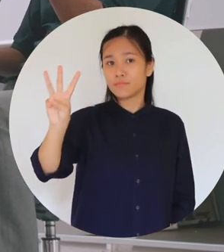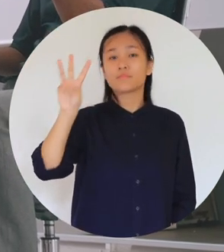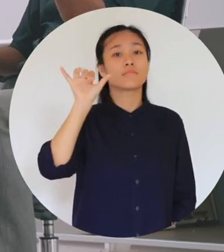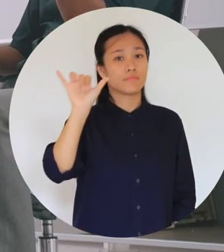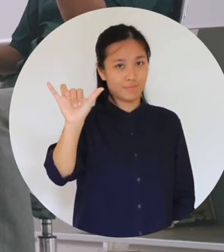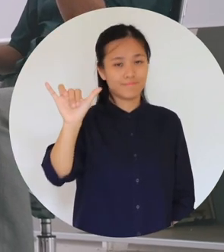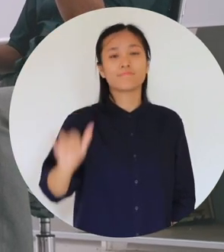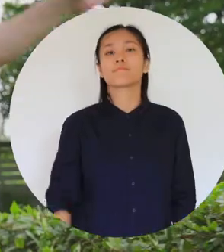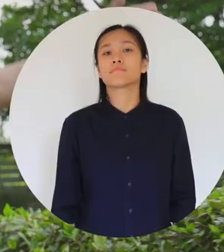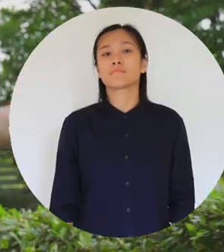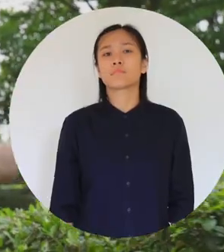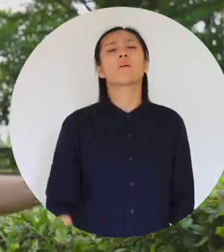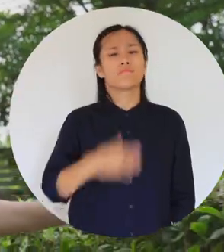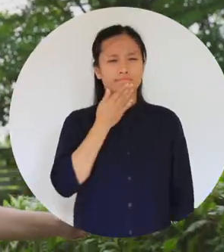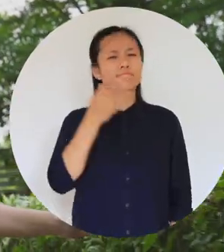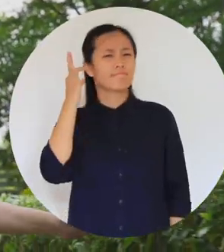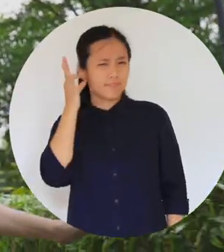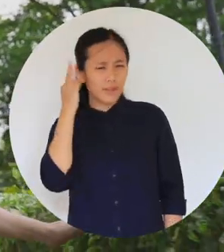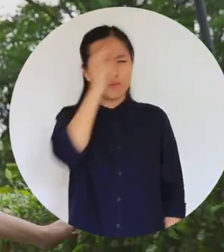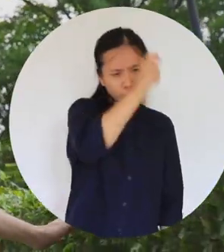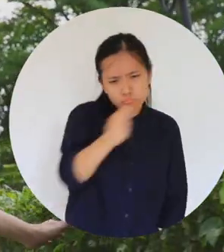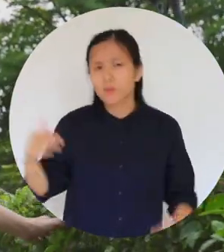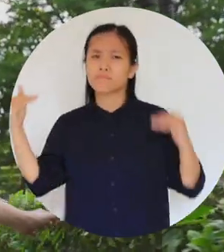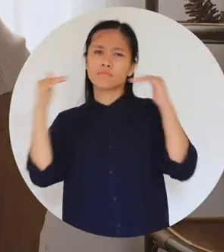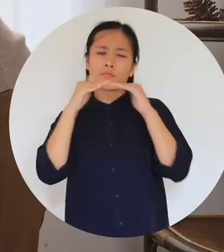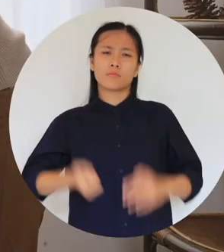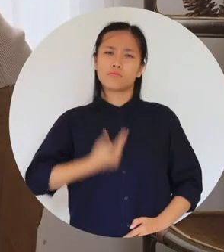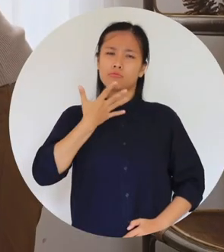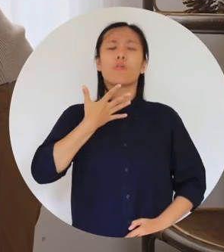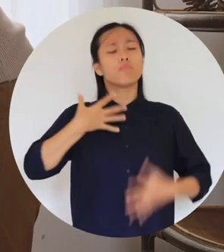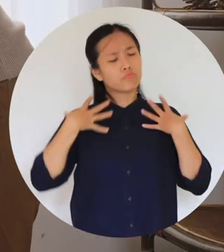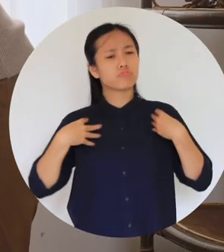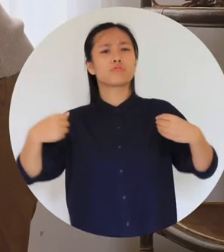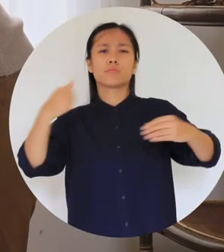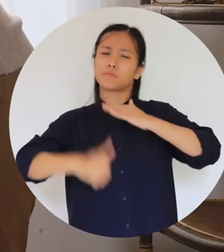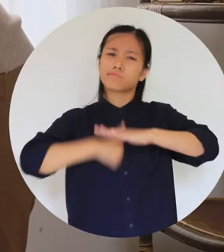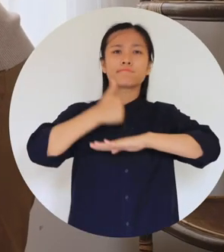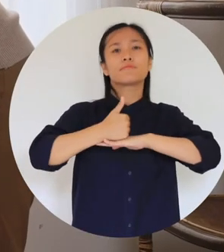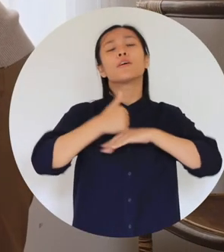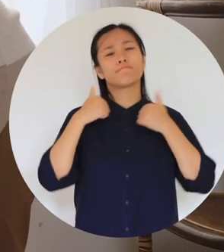0399988336. Hãy tôn trọng bình đẳng giới để cuộc sống thoải mái, an toàn và lành mạnh.